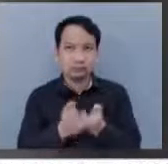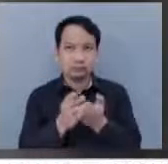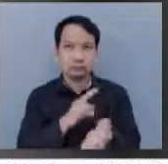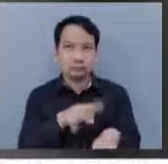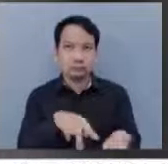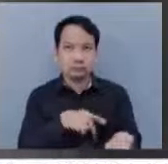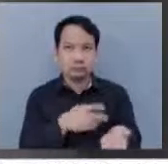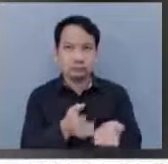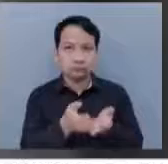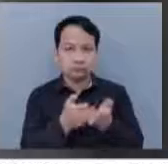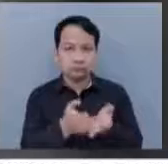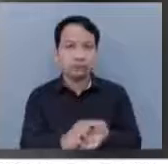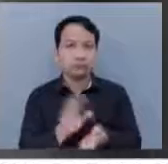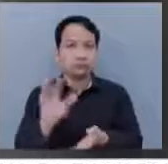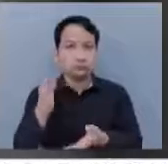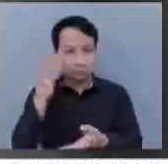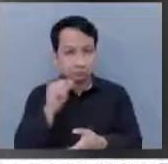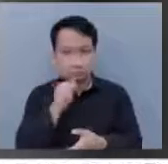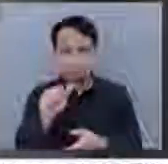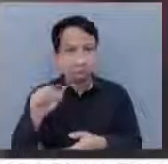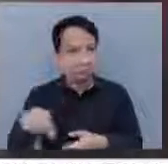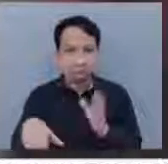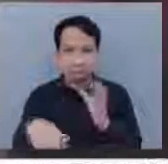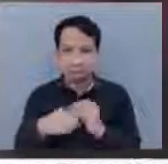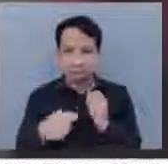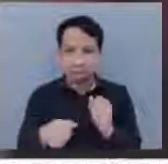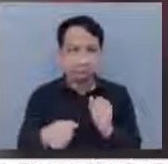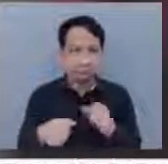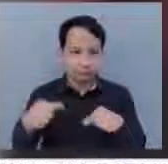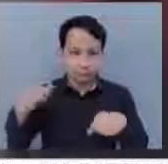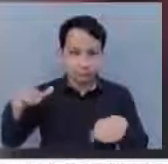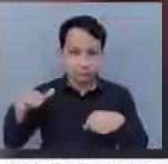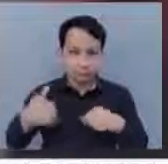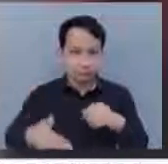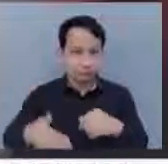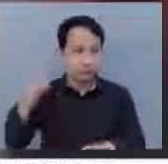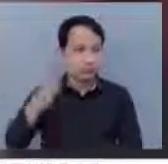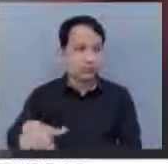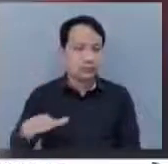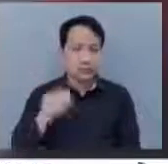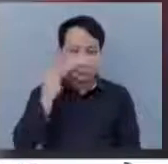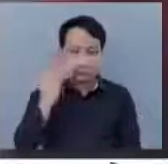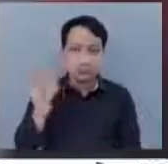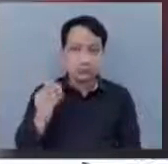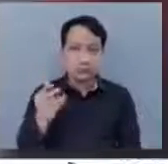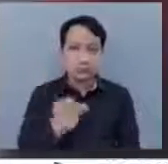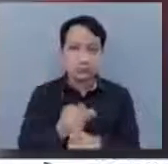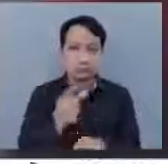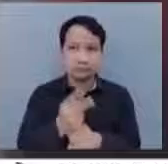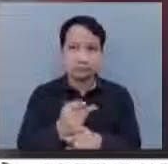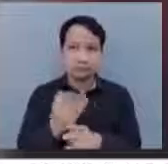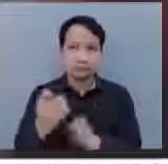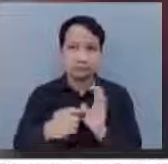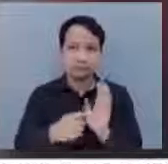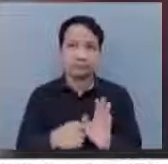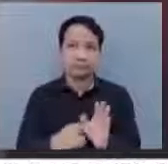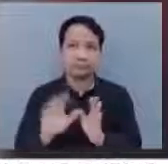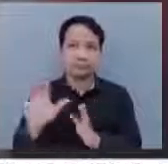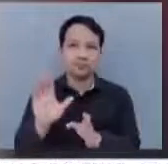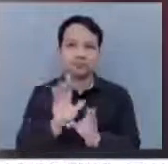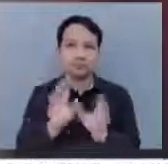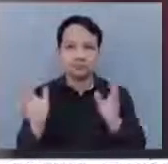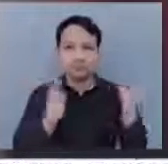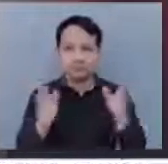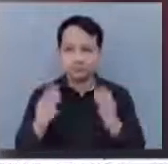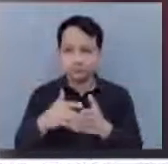Madalas kasi, hindi na kinakaya ng mga tricycle ang mataas na baha. Nababahalaan niya si Pineda sa kaligtasan ng mga estudyante kung